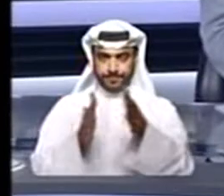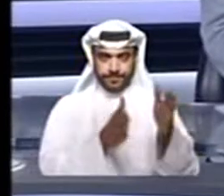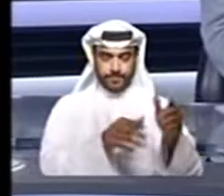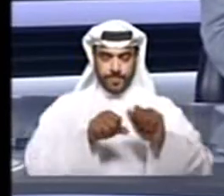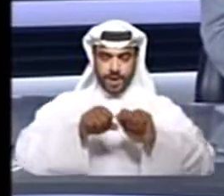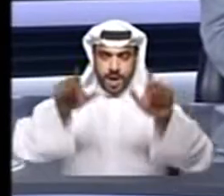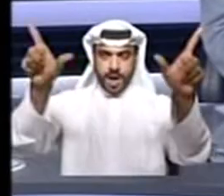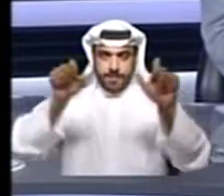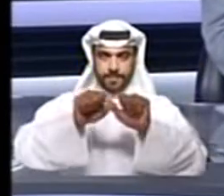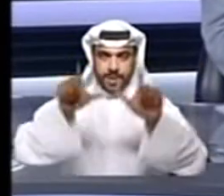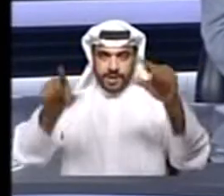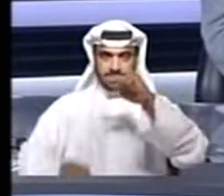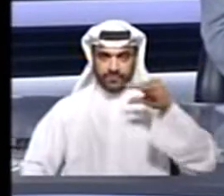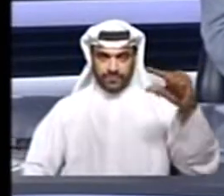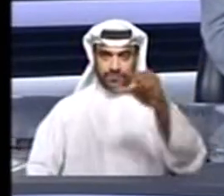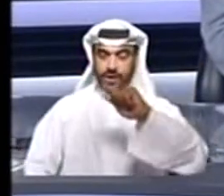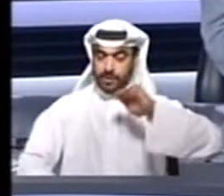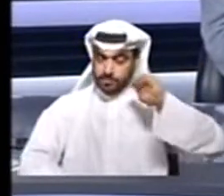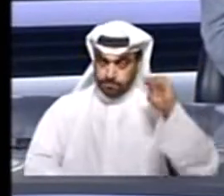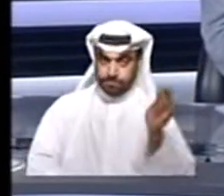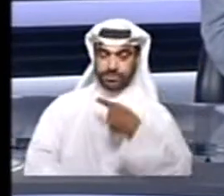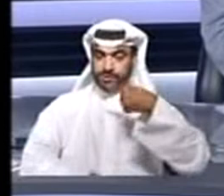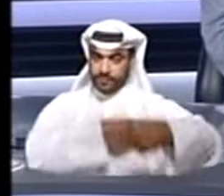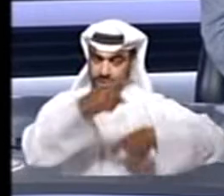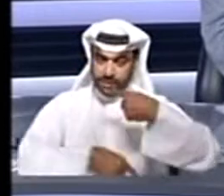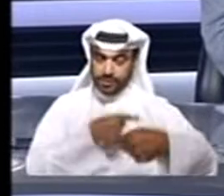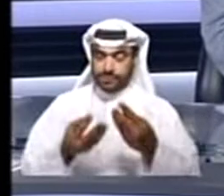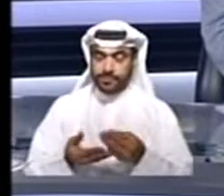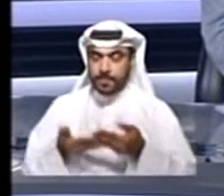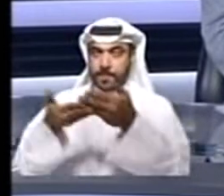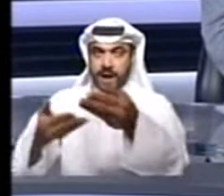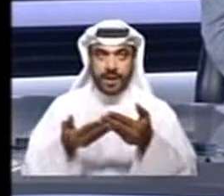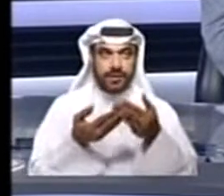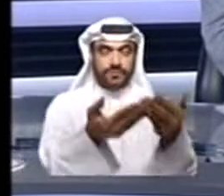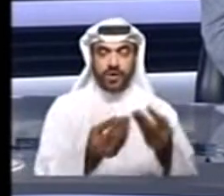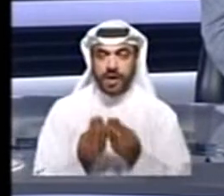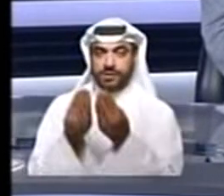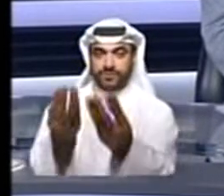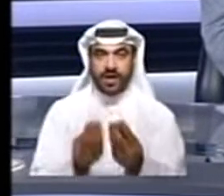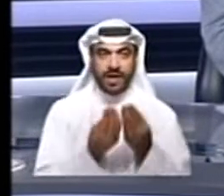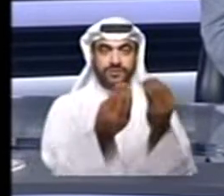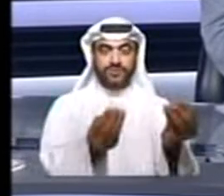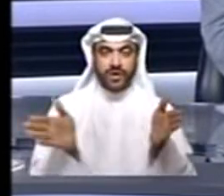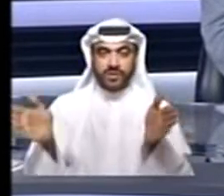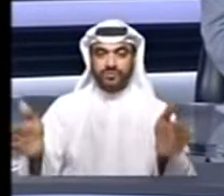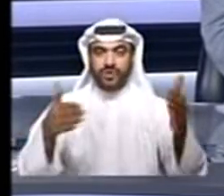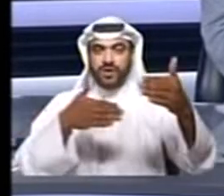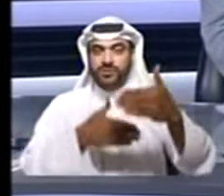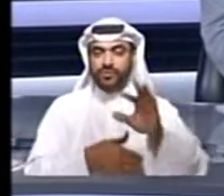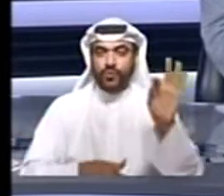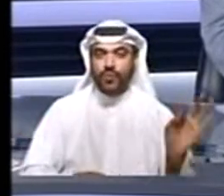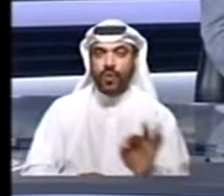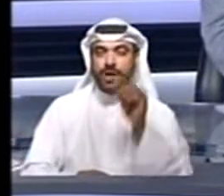استمرارا لمشاريع الإغاثة العاجلة، واصلت حملة الكويت إلى جانبكم مشروع توزيع السلة الغذائية للنازحين من